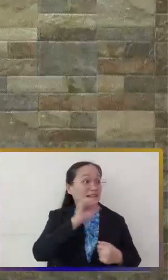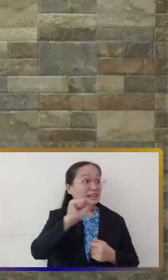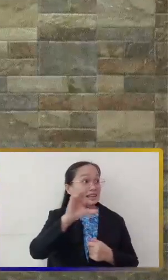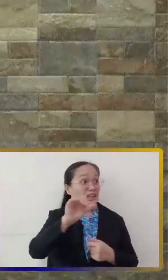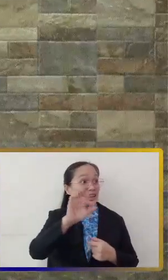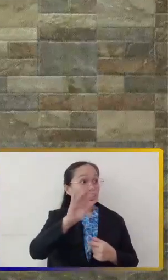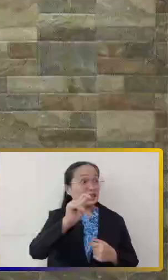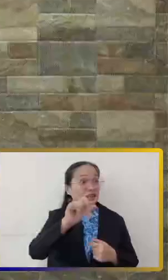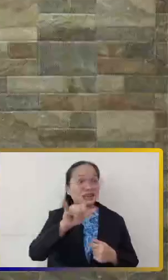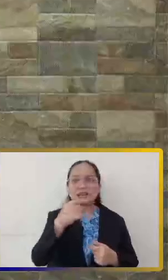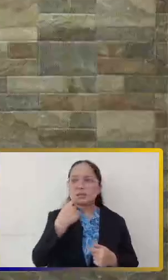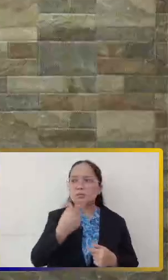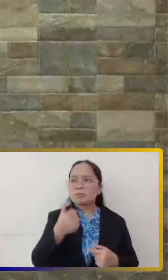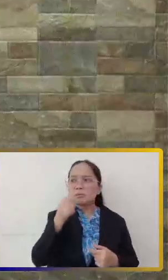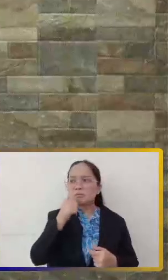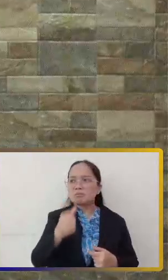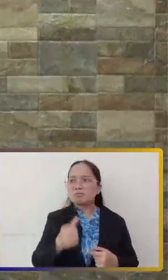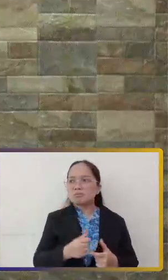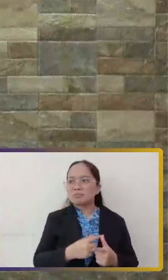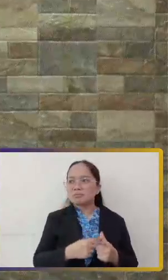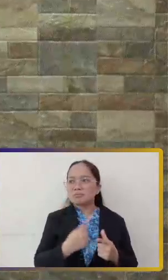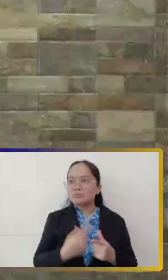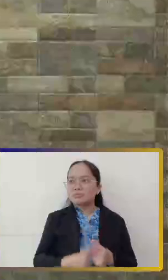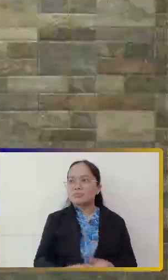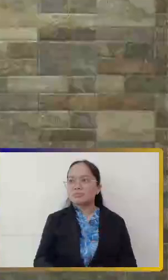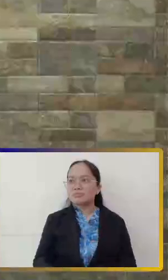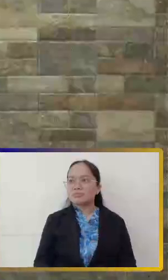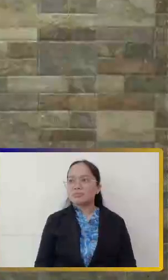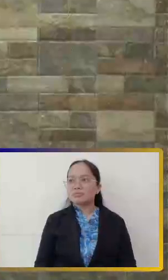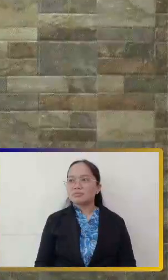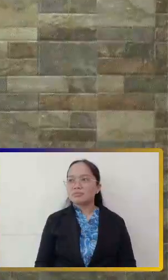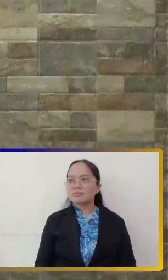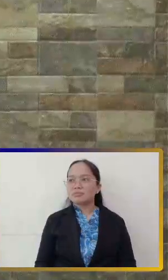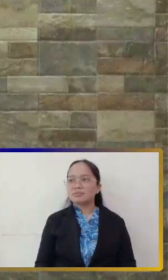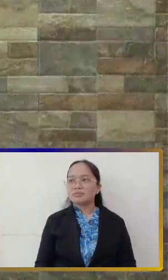ng dalawang babae. You know, ayaw ko na sana ng ganun mga babae mo. But anyways,